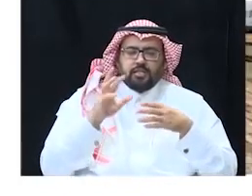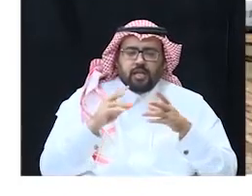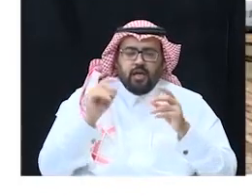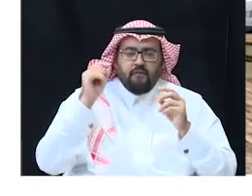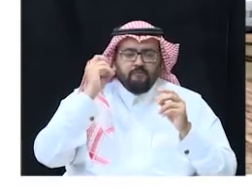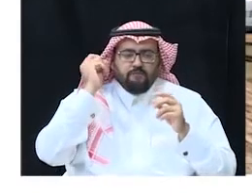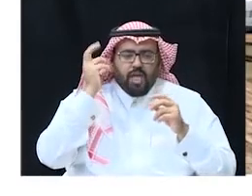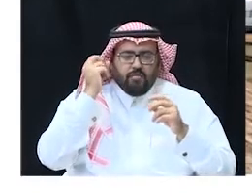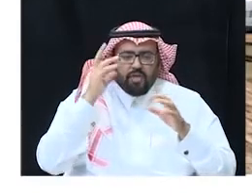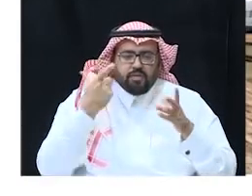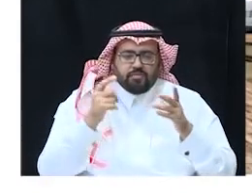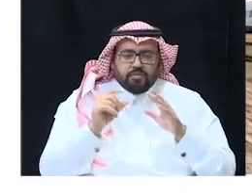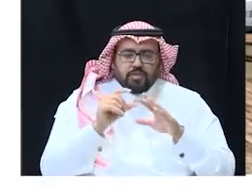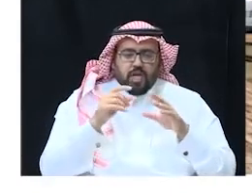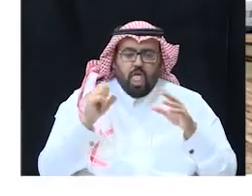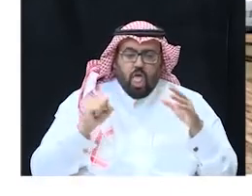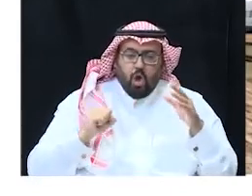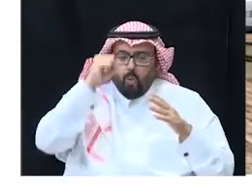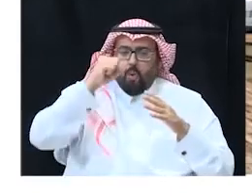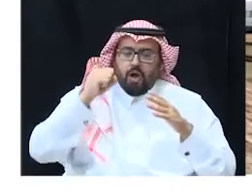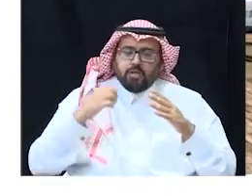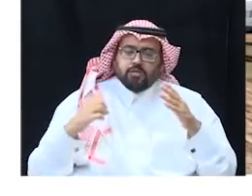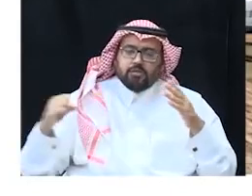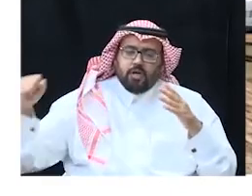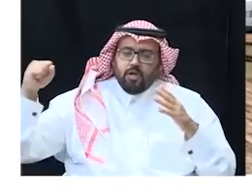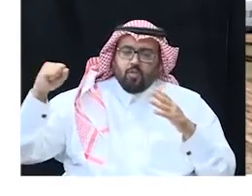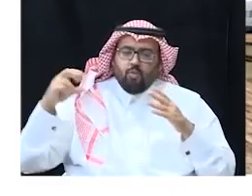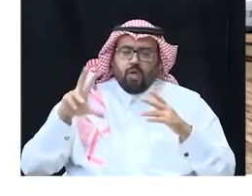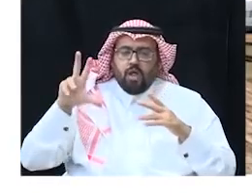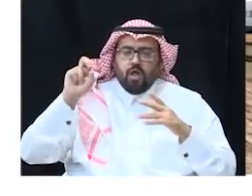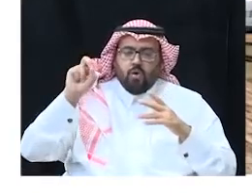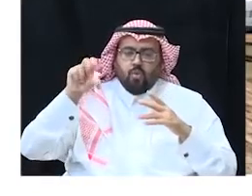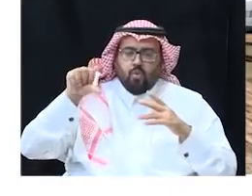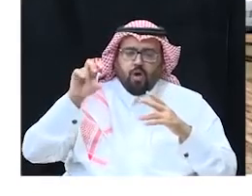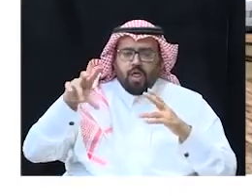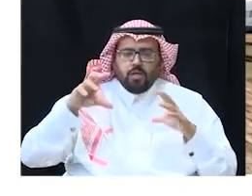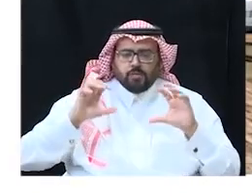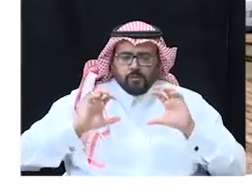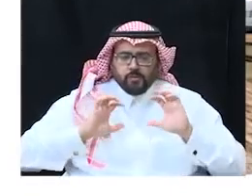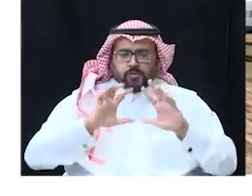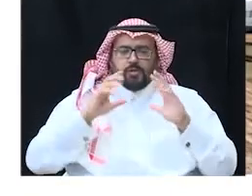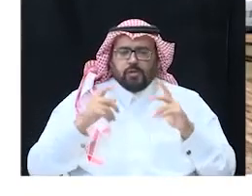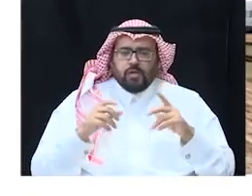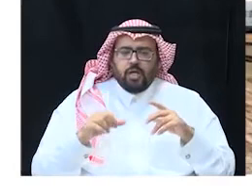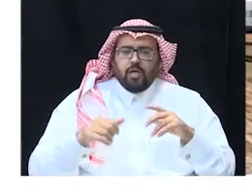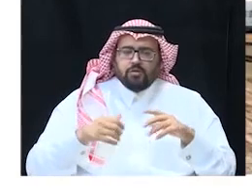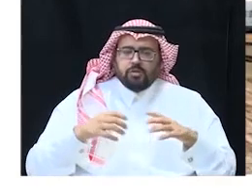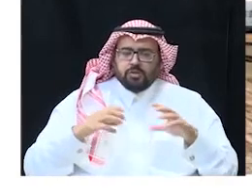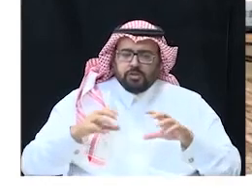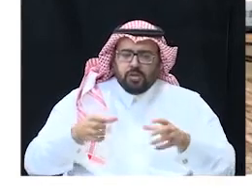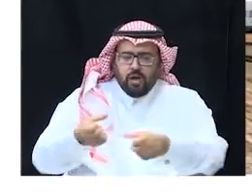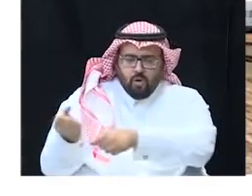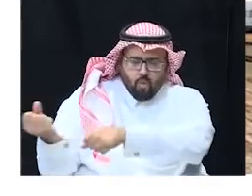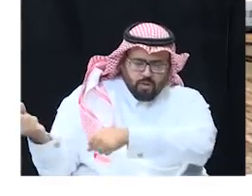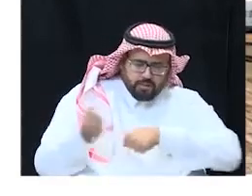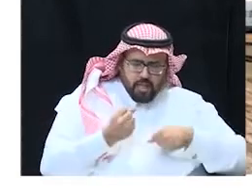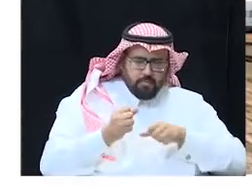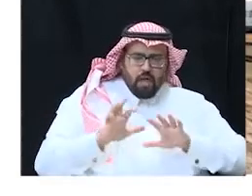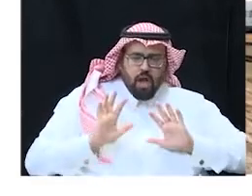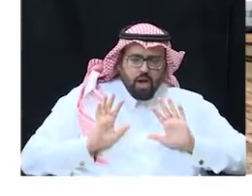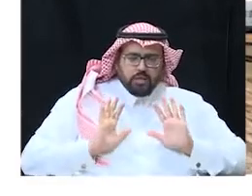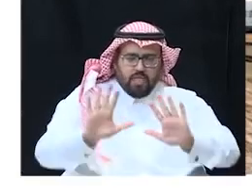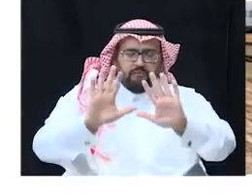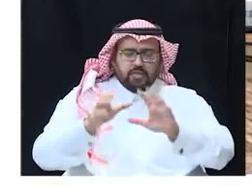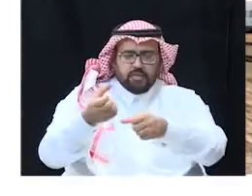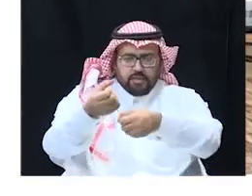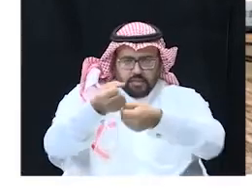الفكرة العامة، مفردات الفكرة العامة. أولا سنتناول عنوان القوة. ما هي القوة؟ إما أنها قوة